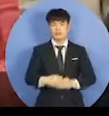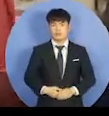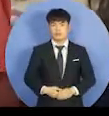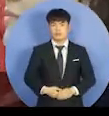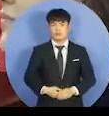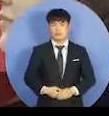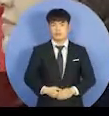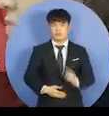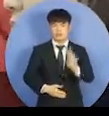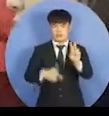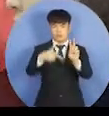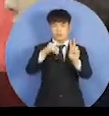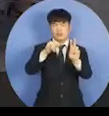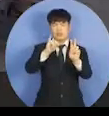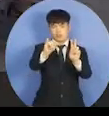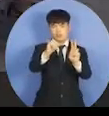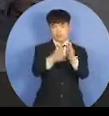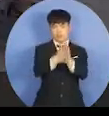수여했습니다.